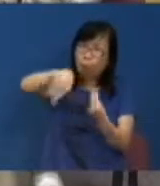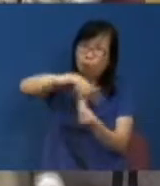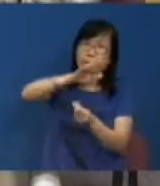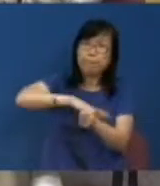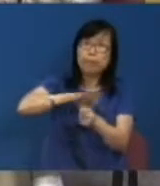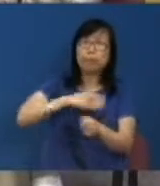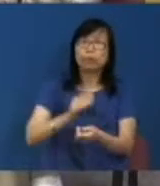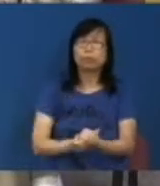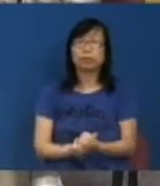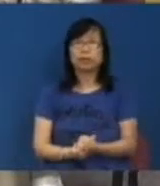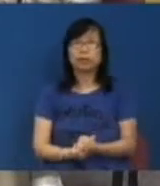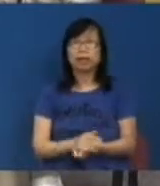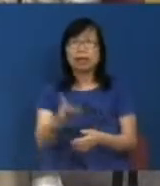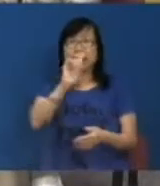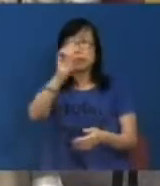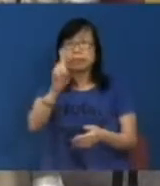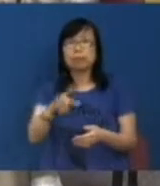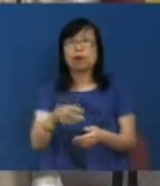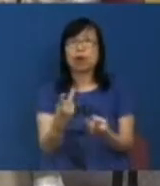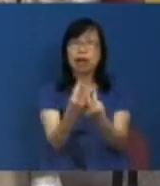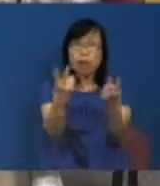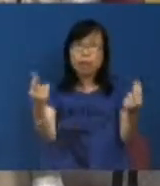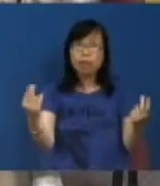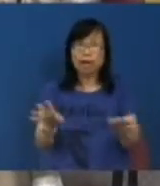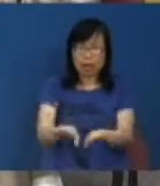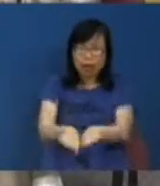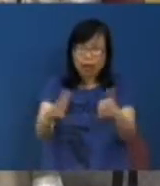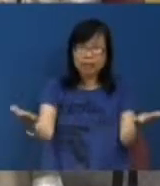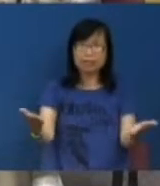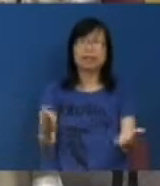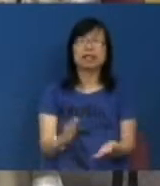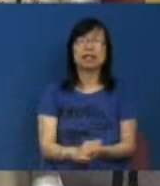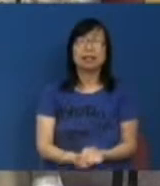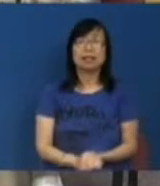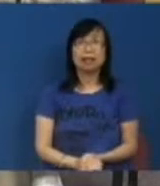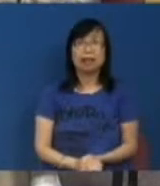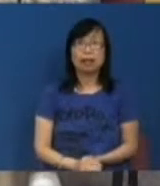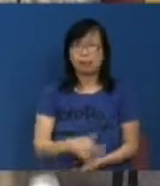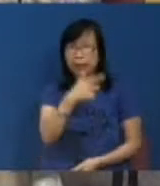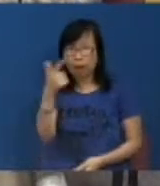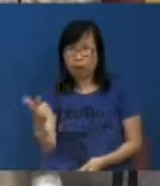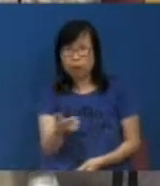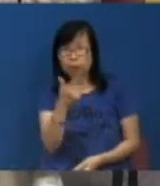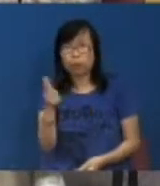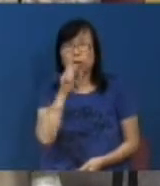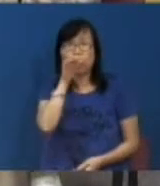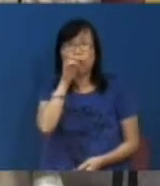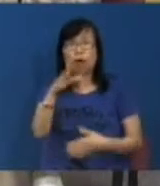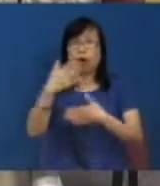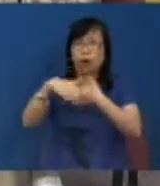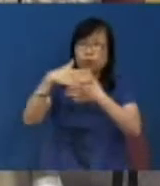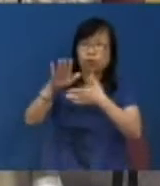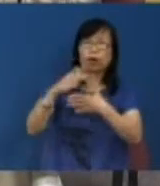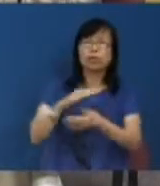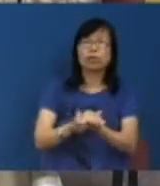咪先？咁睇下就從點樣綠化開始先嘅。咁就可能就比較多嘅講得到，外國都有嘅，就